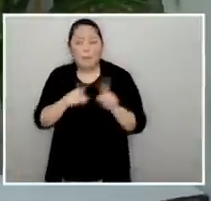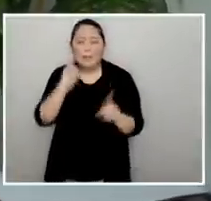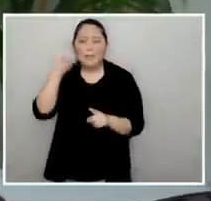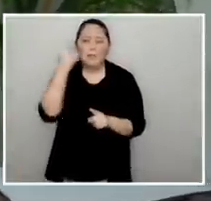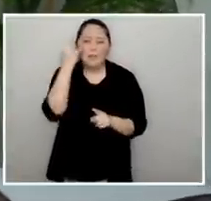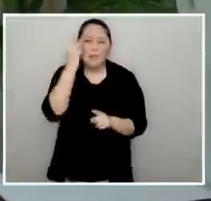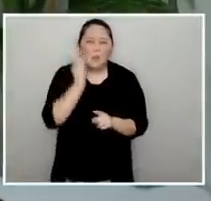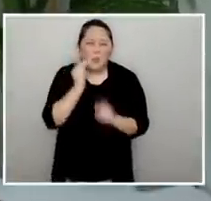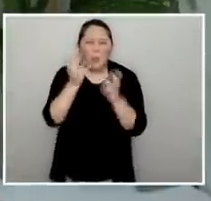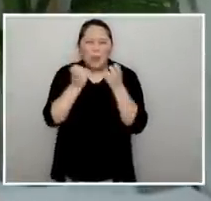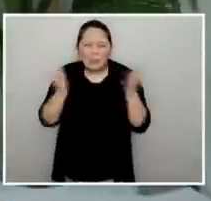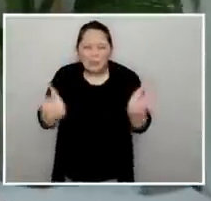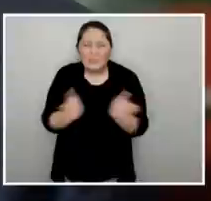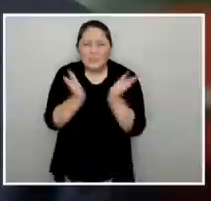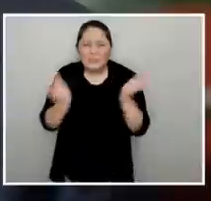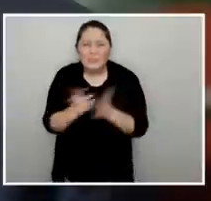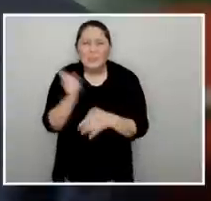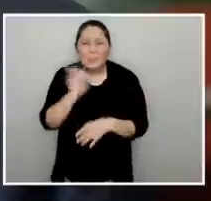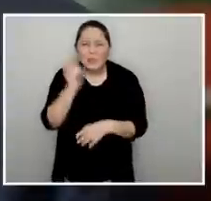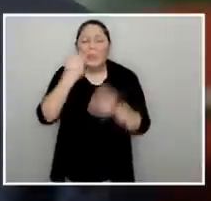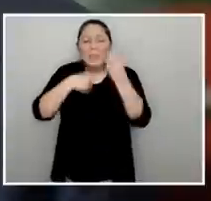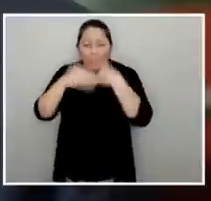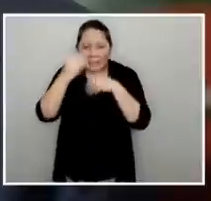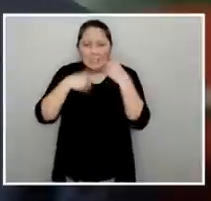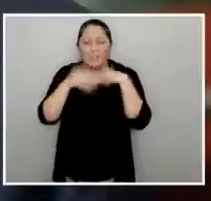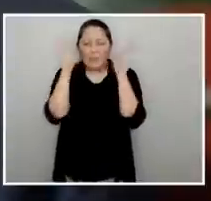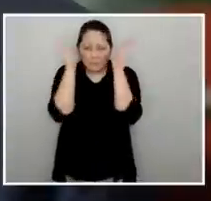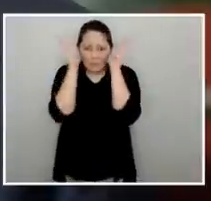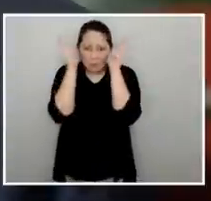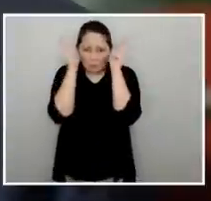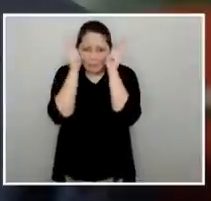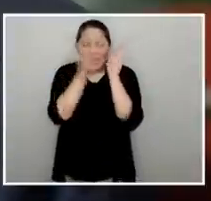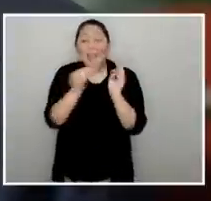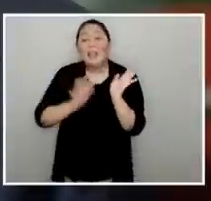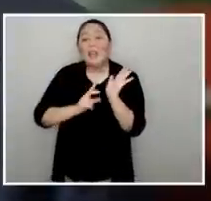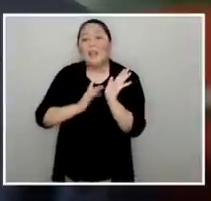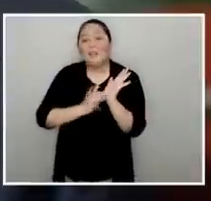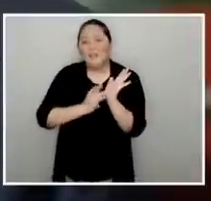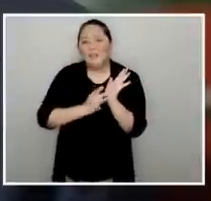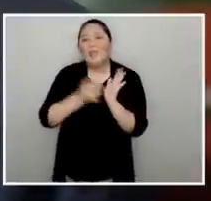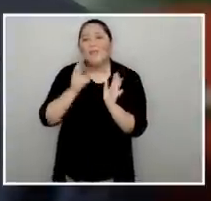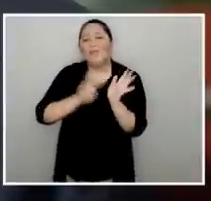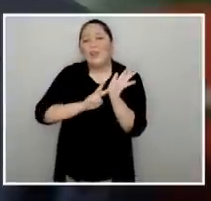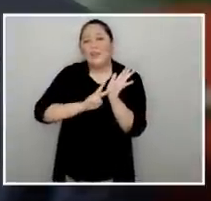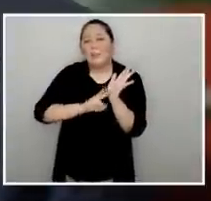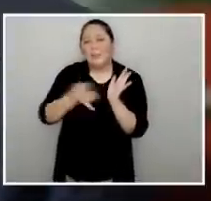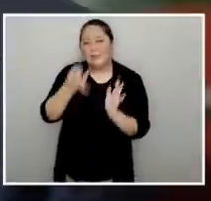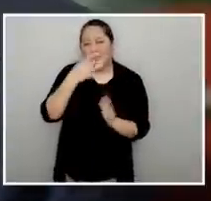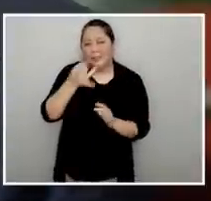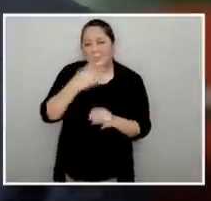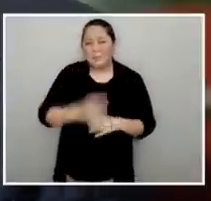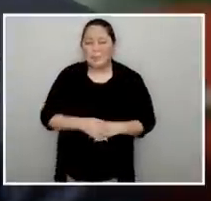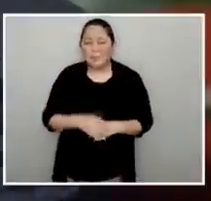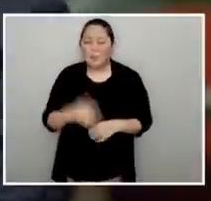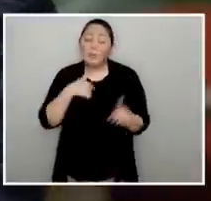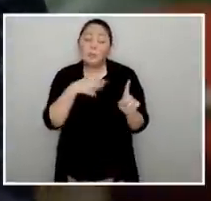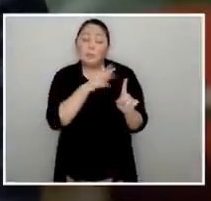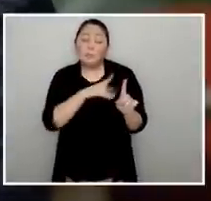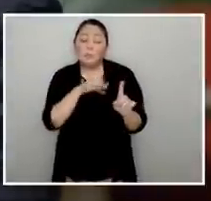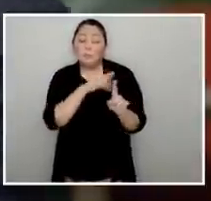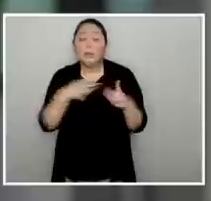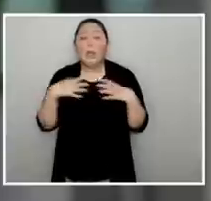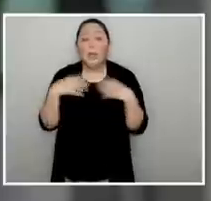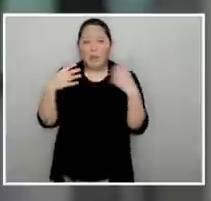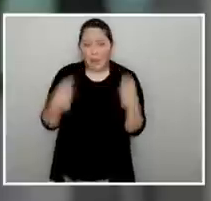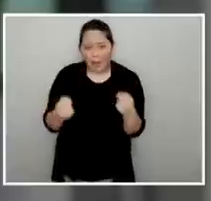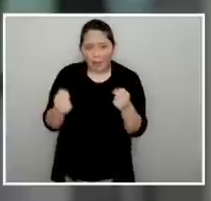record niya sa public service. Tinitingnan ko yung health condition ng mga tao. Mm-hmm. I've been doing this for more than 30 years because of my